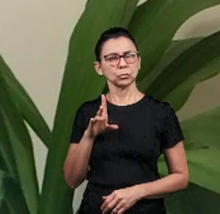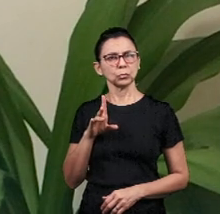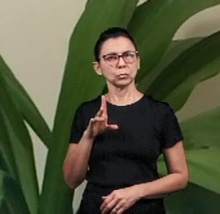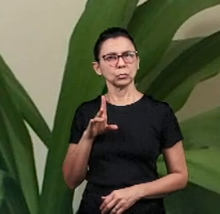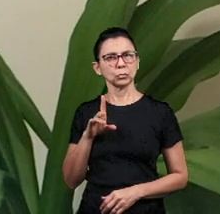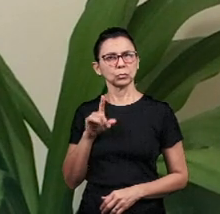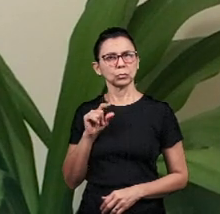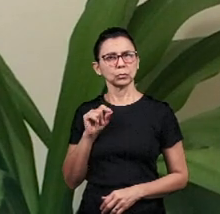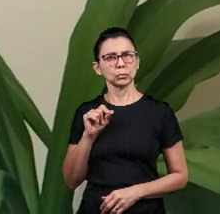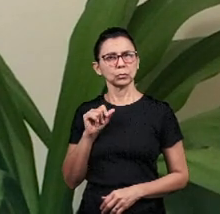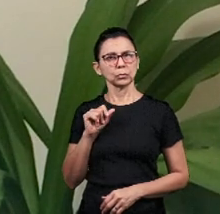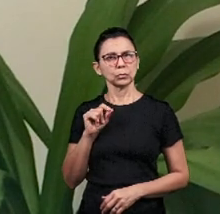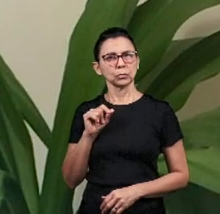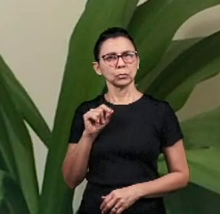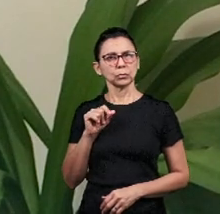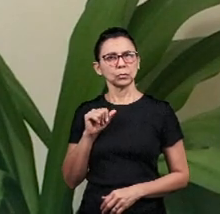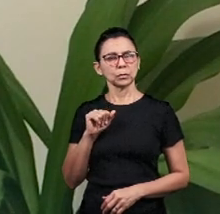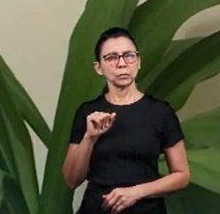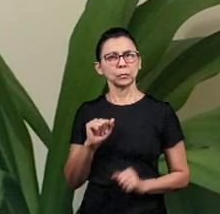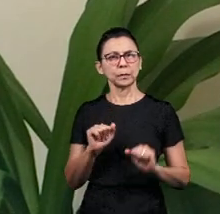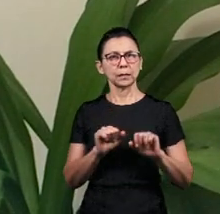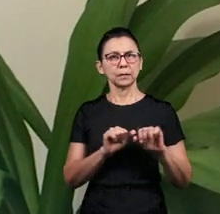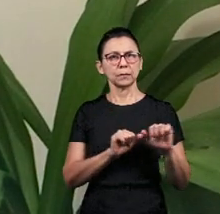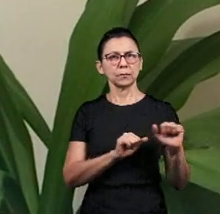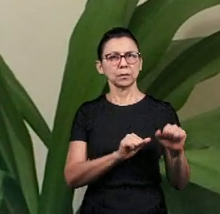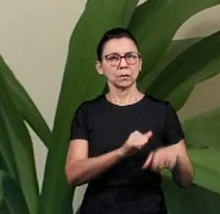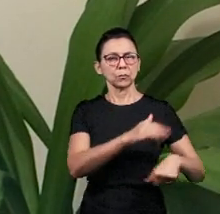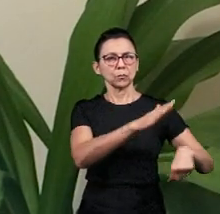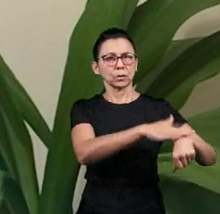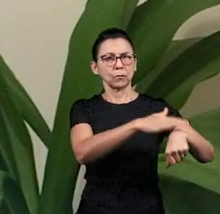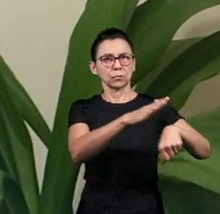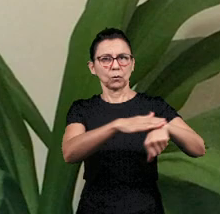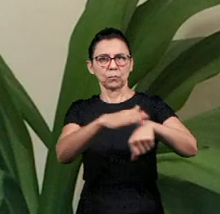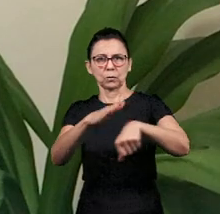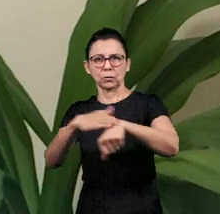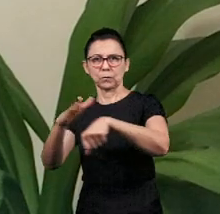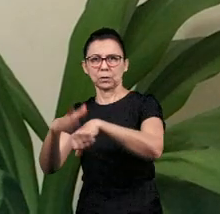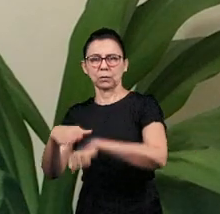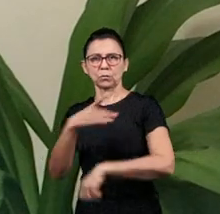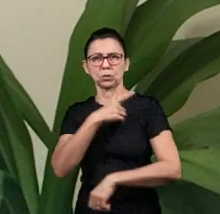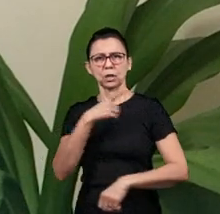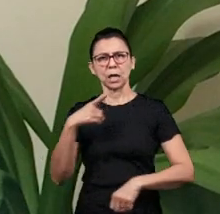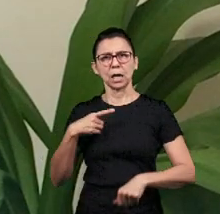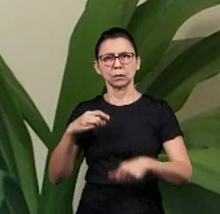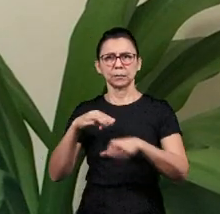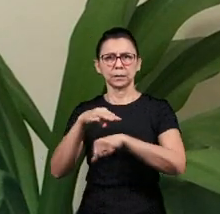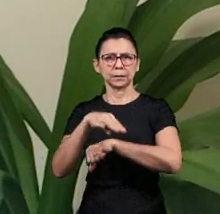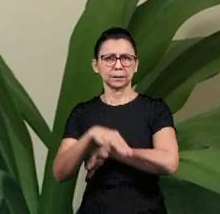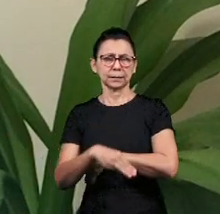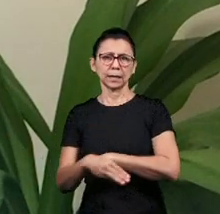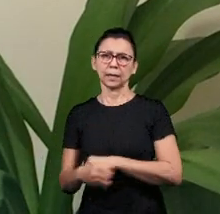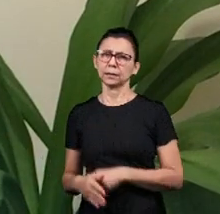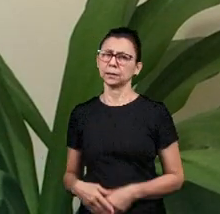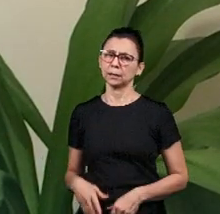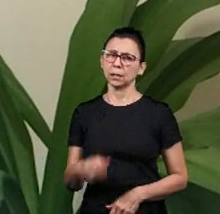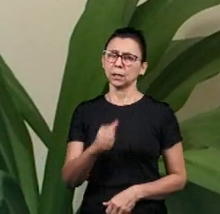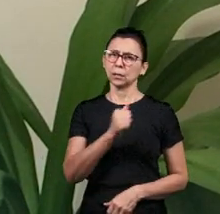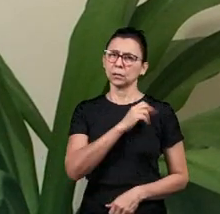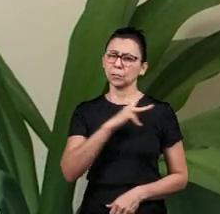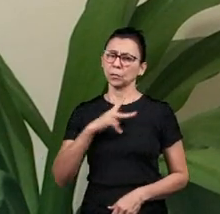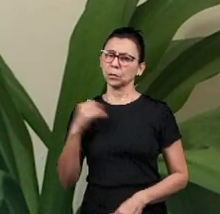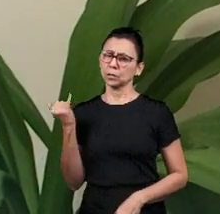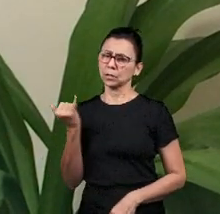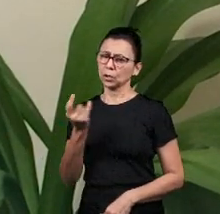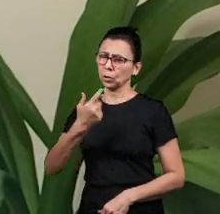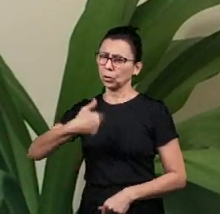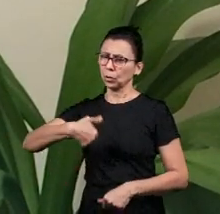on a défini les fonctions des diacres et les fonctions des ministères, les apôtres ont dit, nous allons persévérer dans